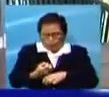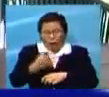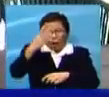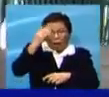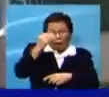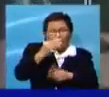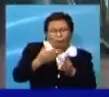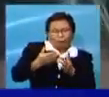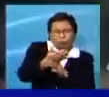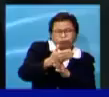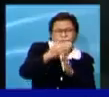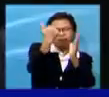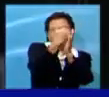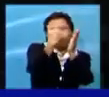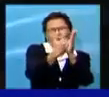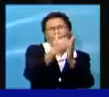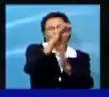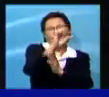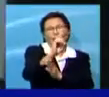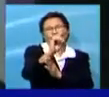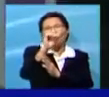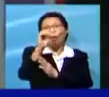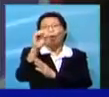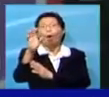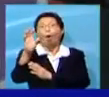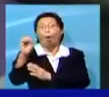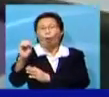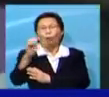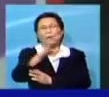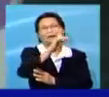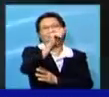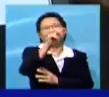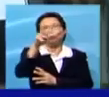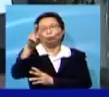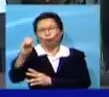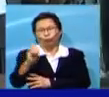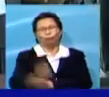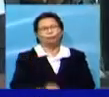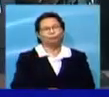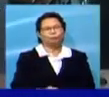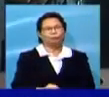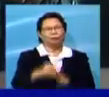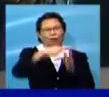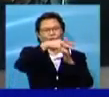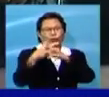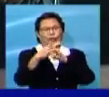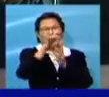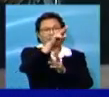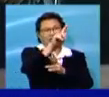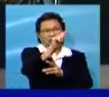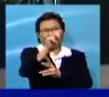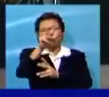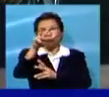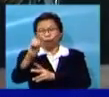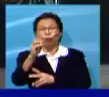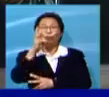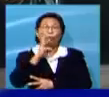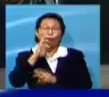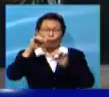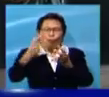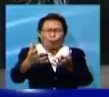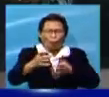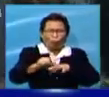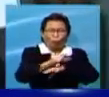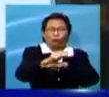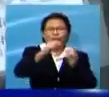lelaki menerusi acara 50 overs dan T20. Manakala skuad kriket T20 wanita pula mahu menggunakan